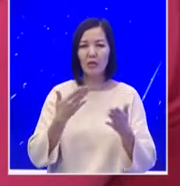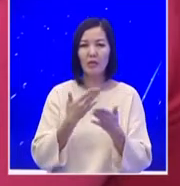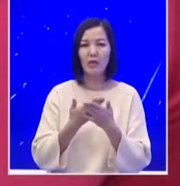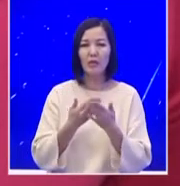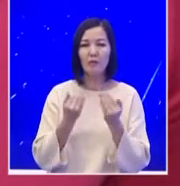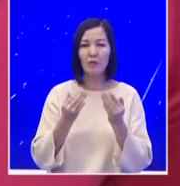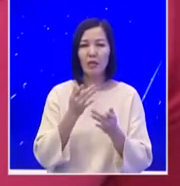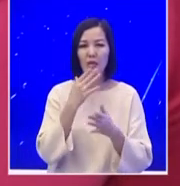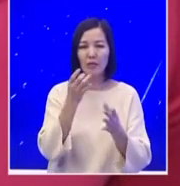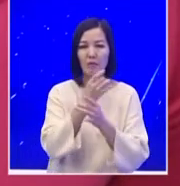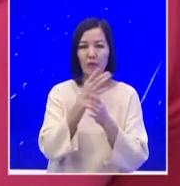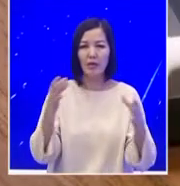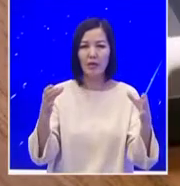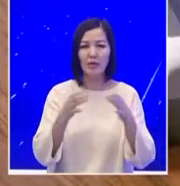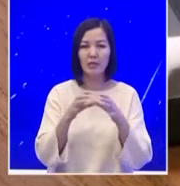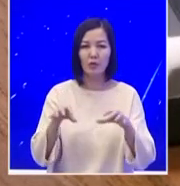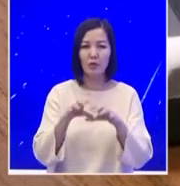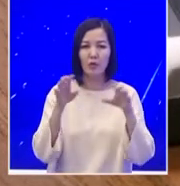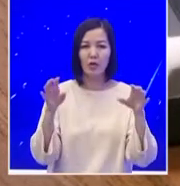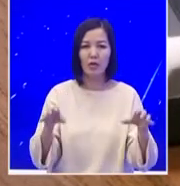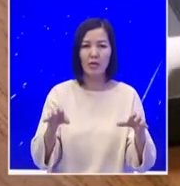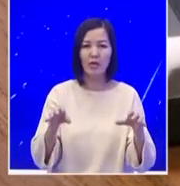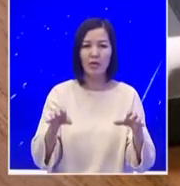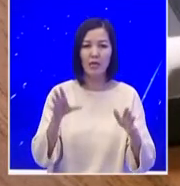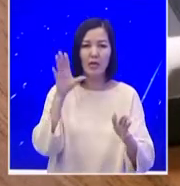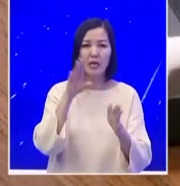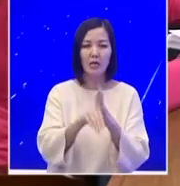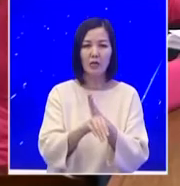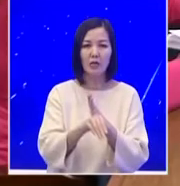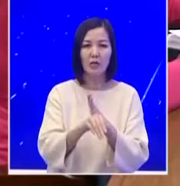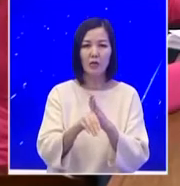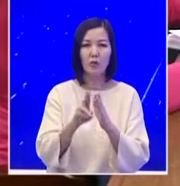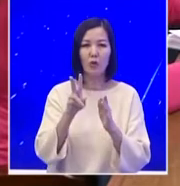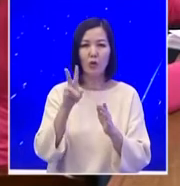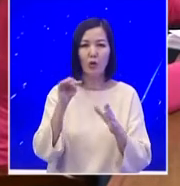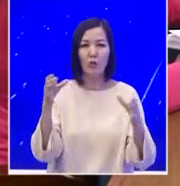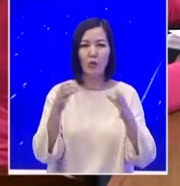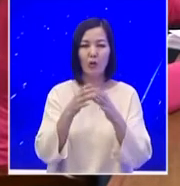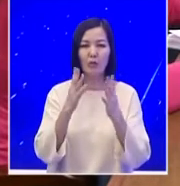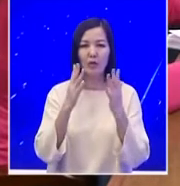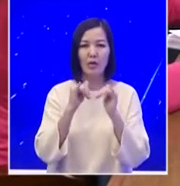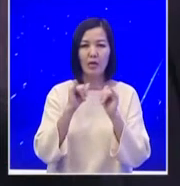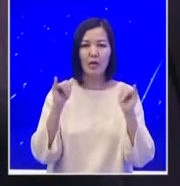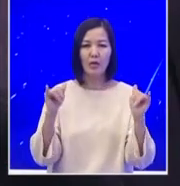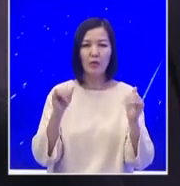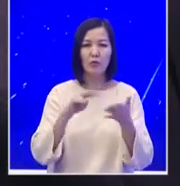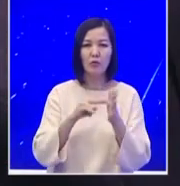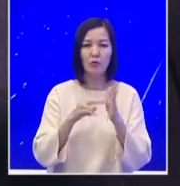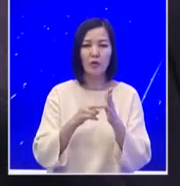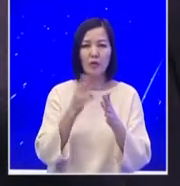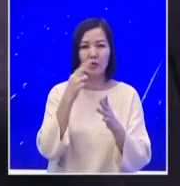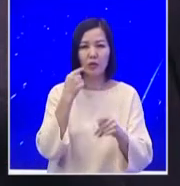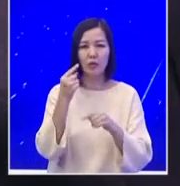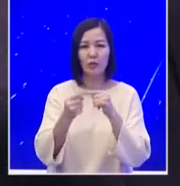Мәселен, биыл этномәдени бірлестік төрағаларын сарапшы қатарына енгізу арқылы клуб құрамын кеңейту жоспарланған. Дәстүр